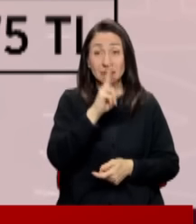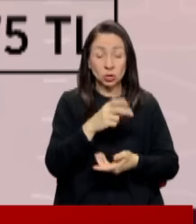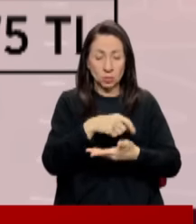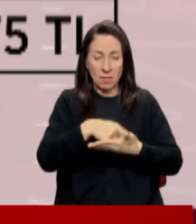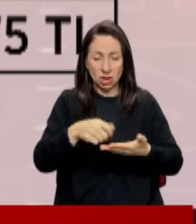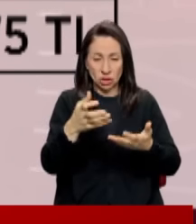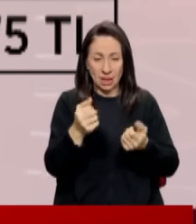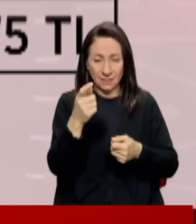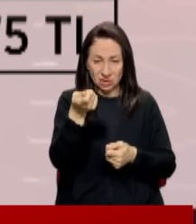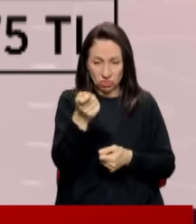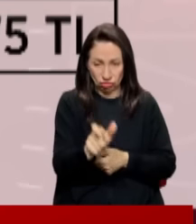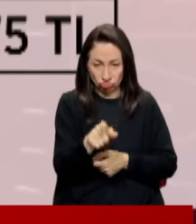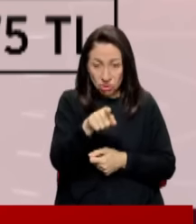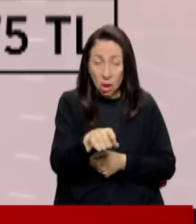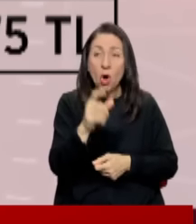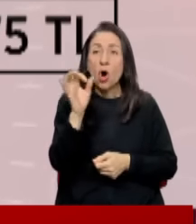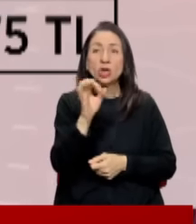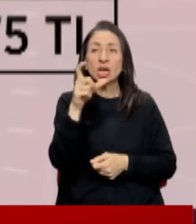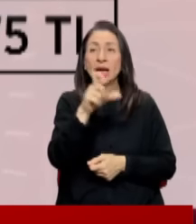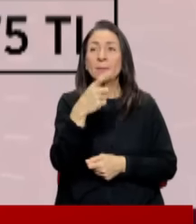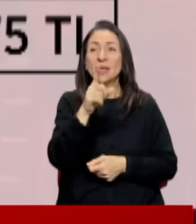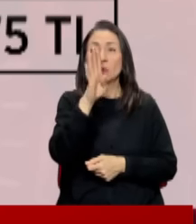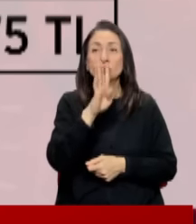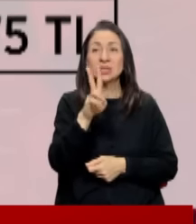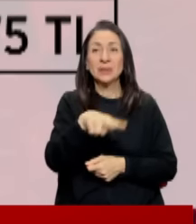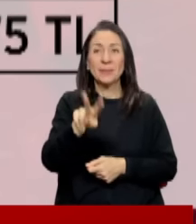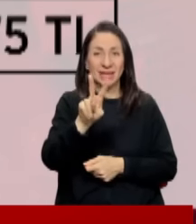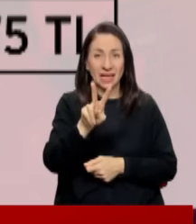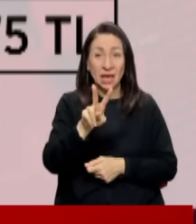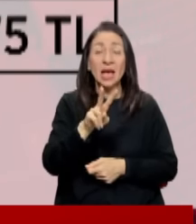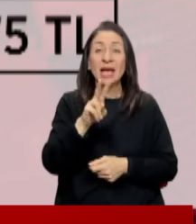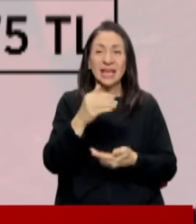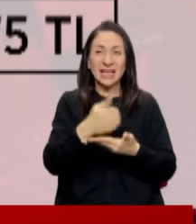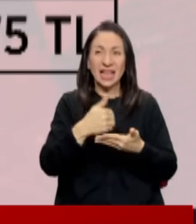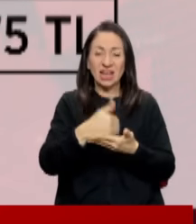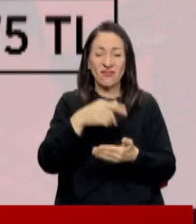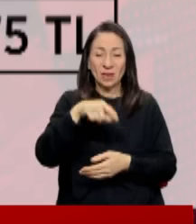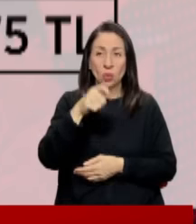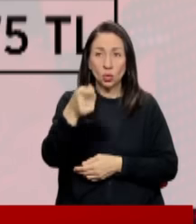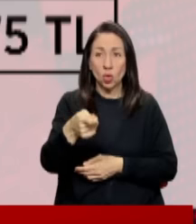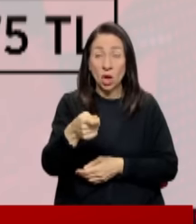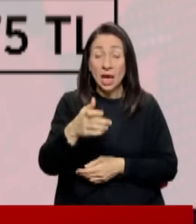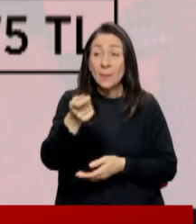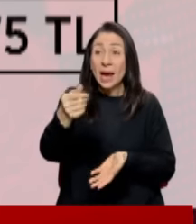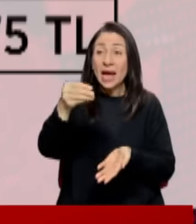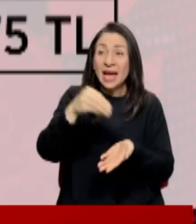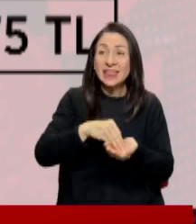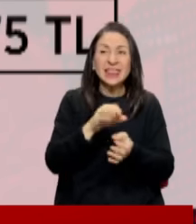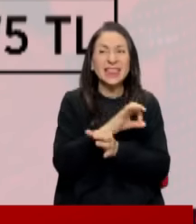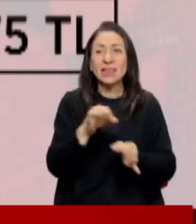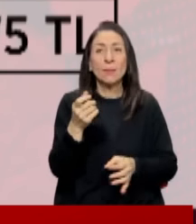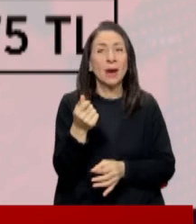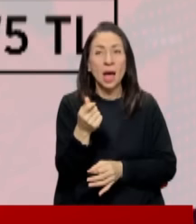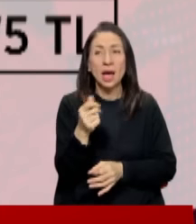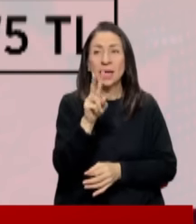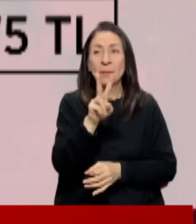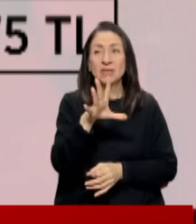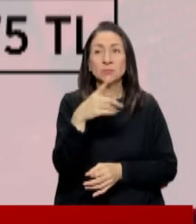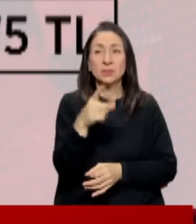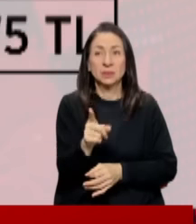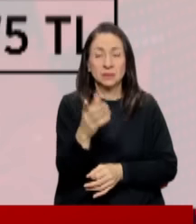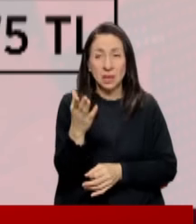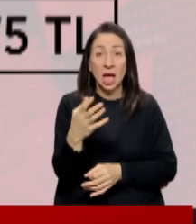brüt maaşı olan bir çalışan Ocak ayında 1427 lira gelir vergisi ödüyor. Cebine giren net maaş ise 25